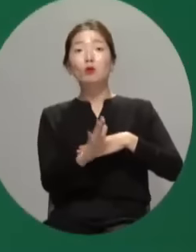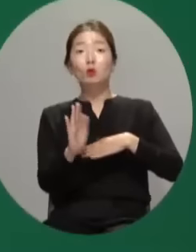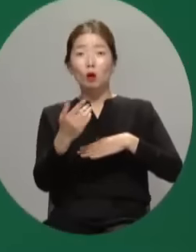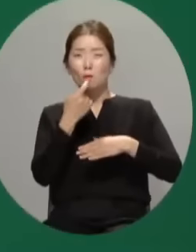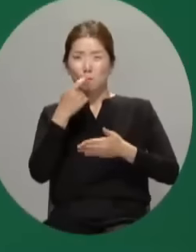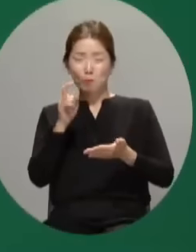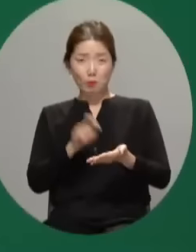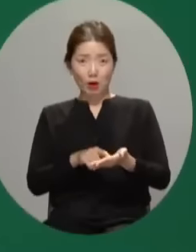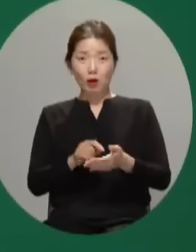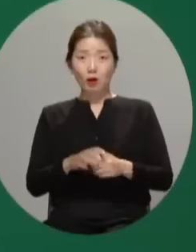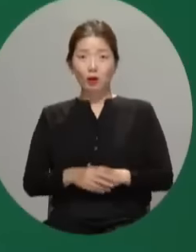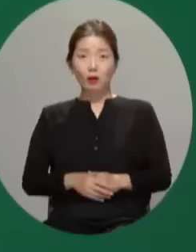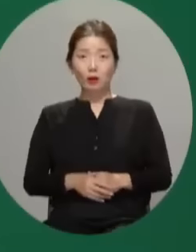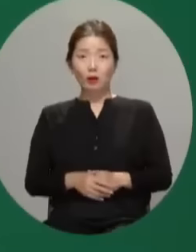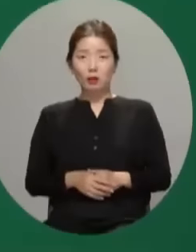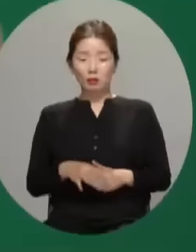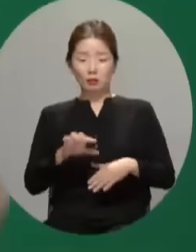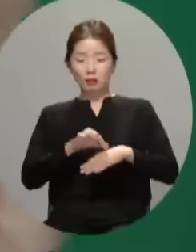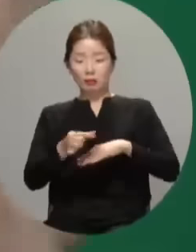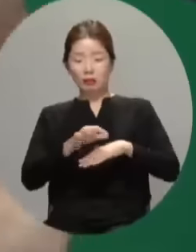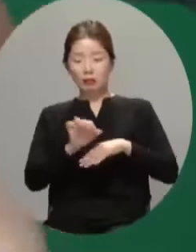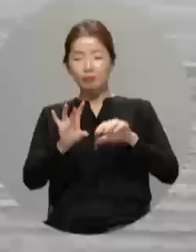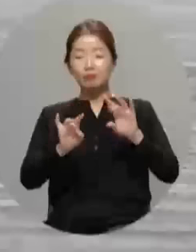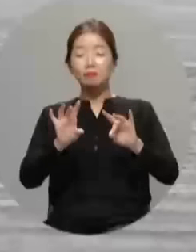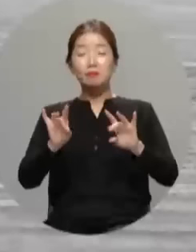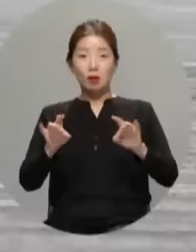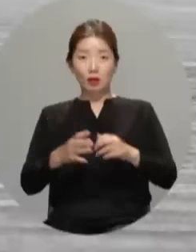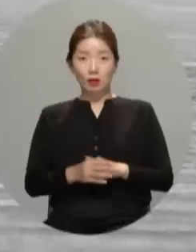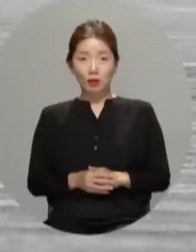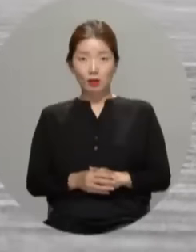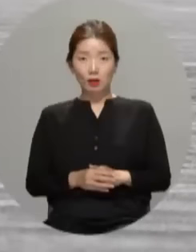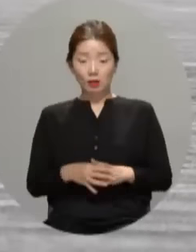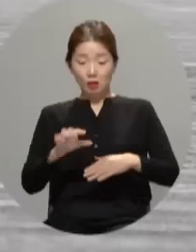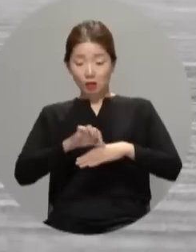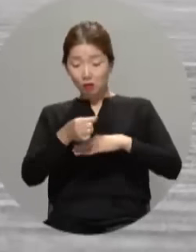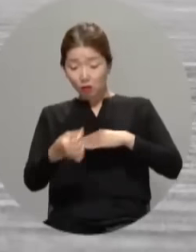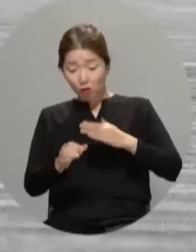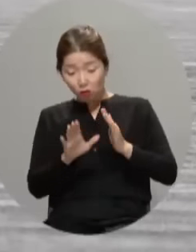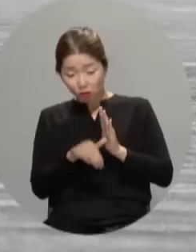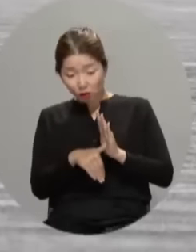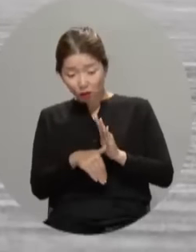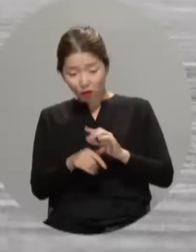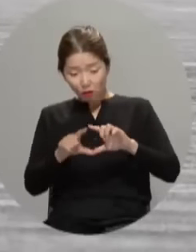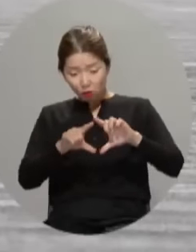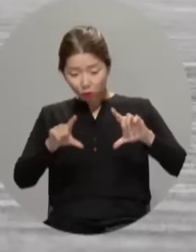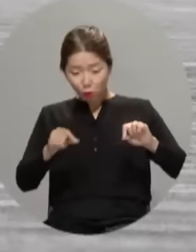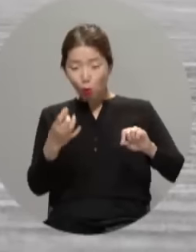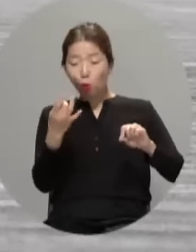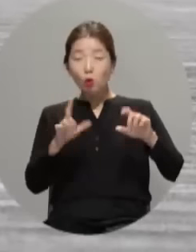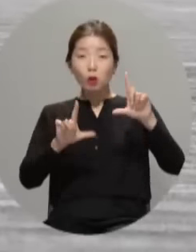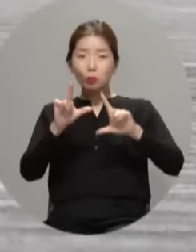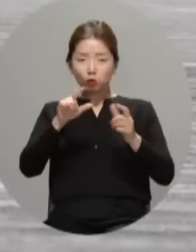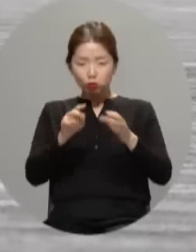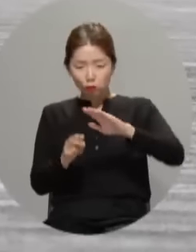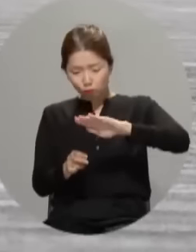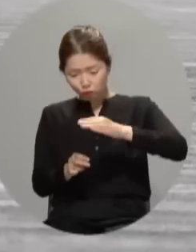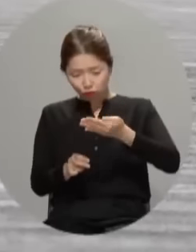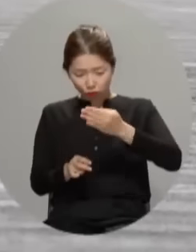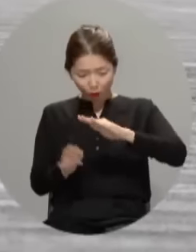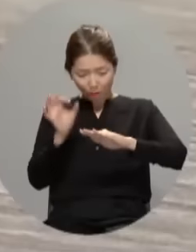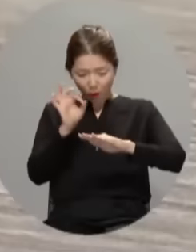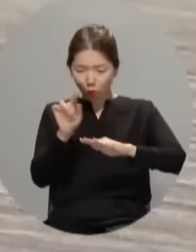이렇게 쉽게 떼어지는 스티커입니다. 스티커를 떼어낸 뒤 정작 배터리 본체를 아무리